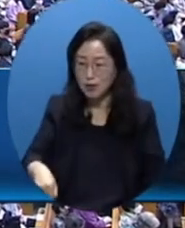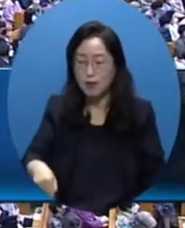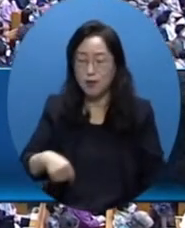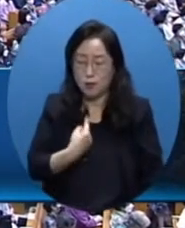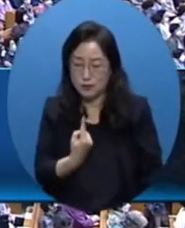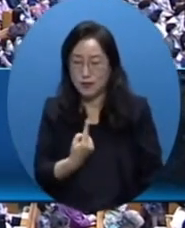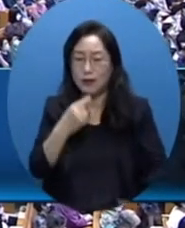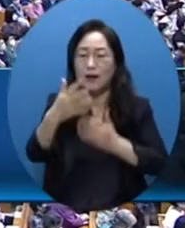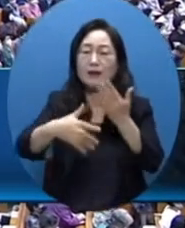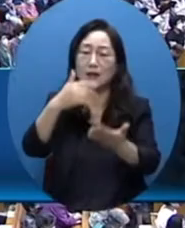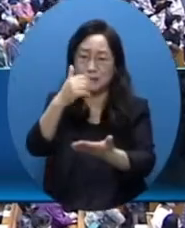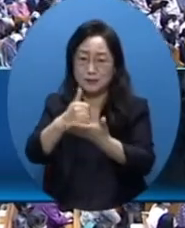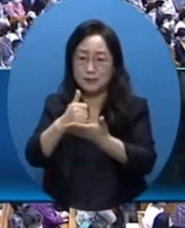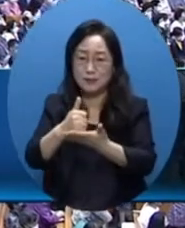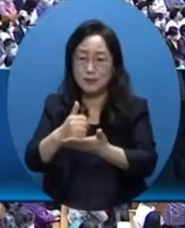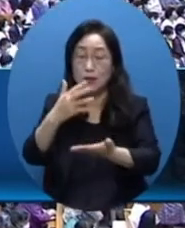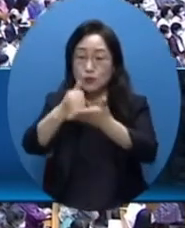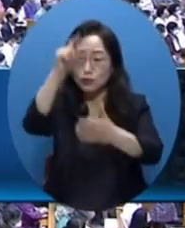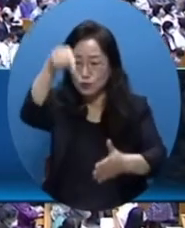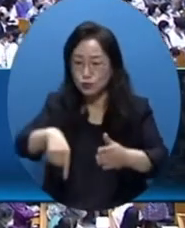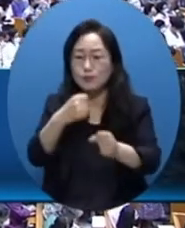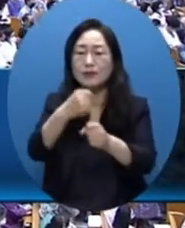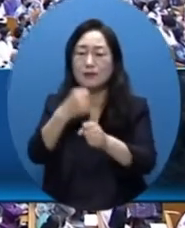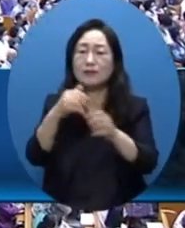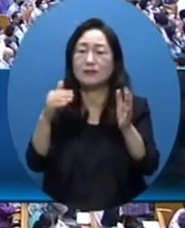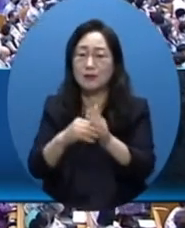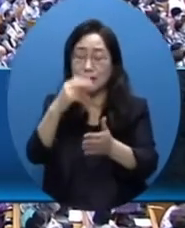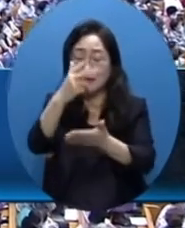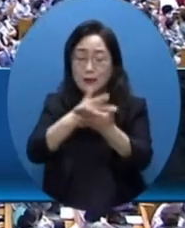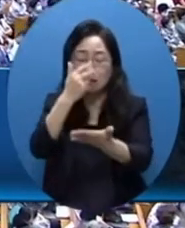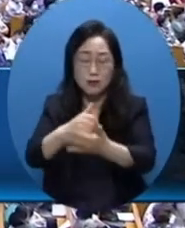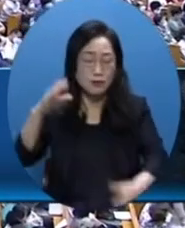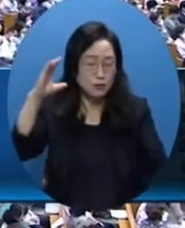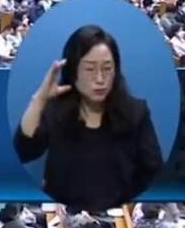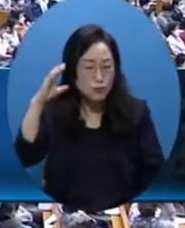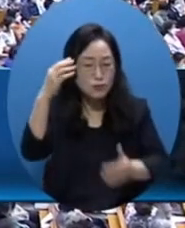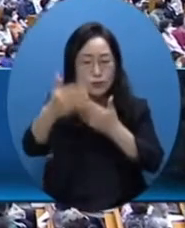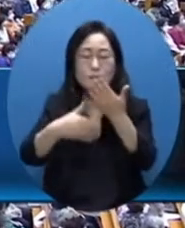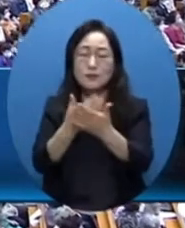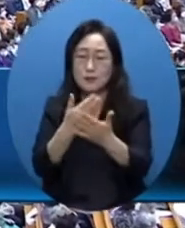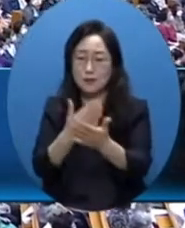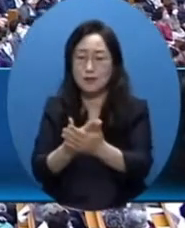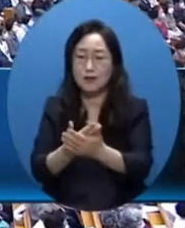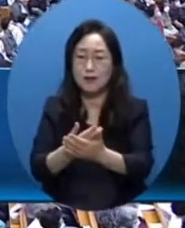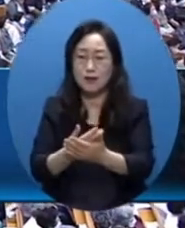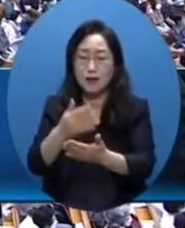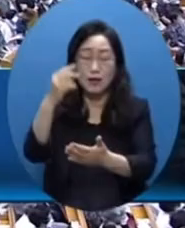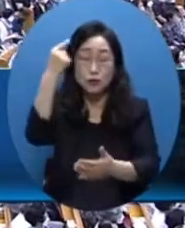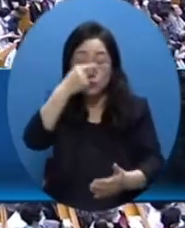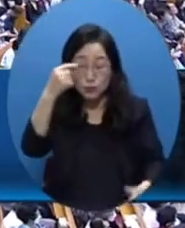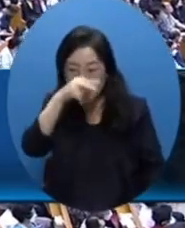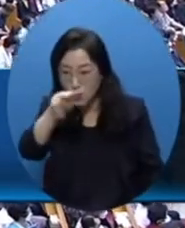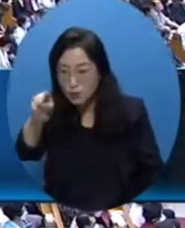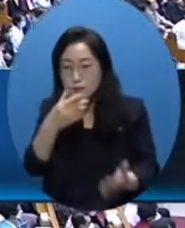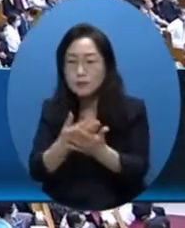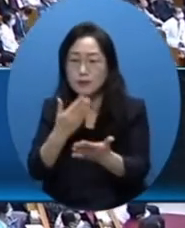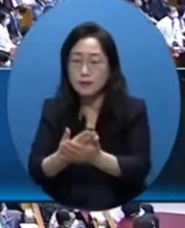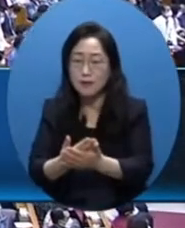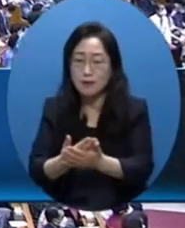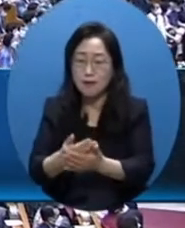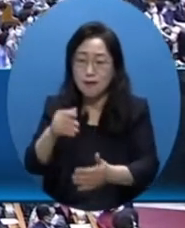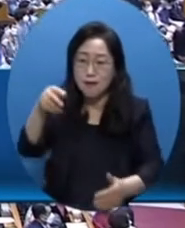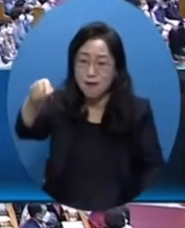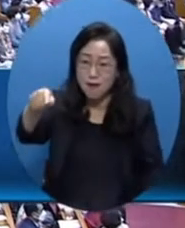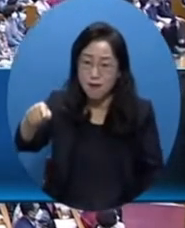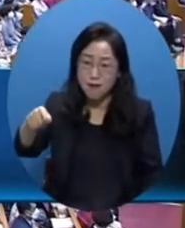홀로 하나님이시라. 주께서 천지를 만드셨나이다. 야여 귀를 기울여 들으소서. 야여 눈을 떠서 보시옵소서. 산헤립이